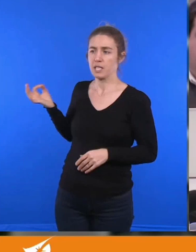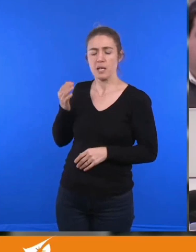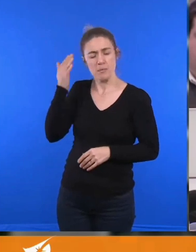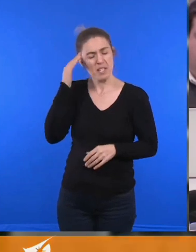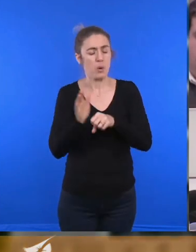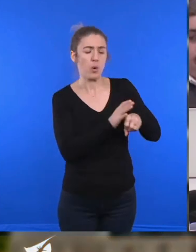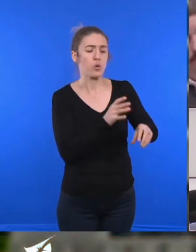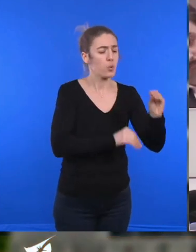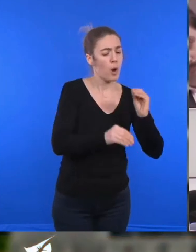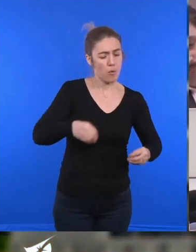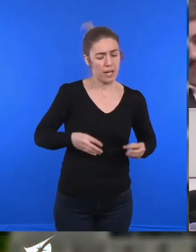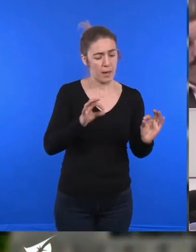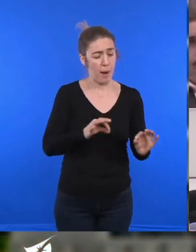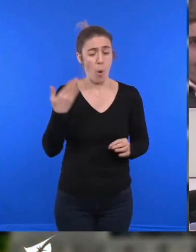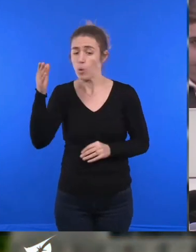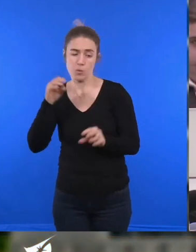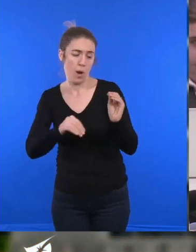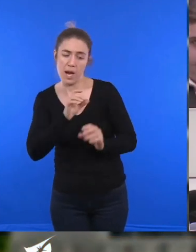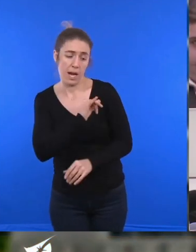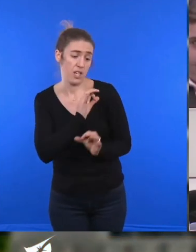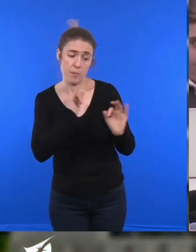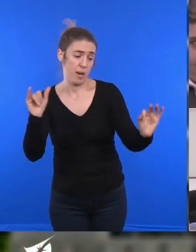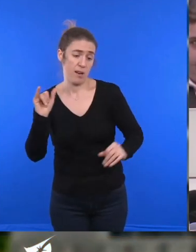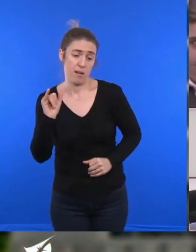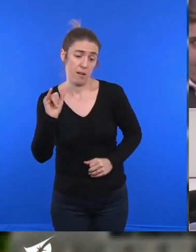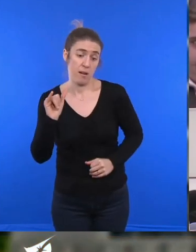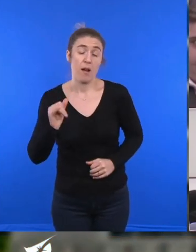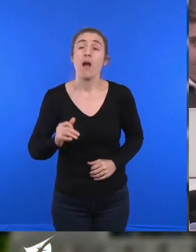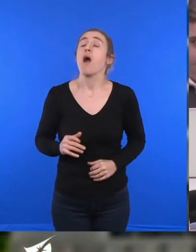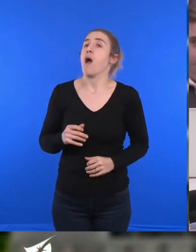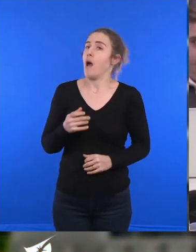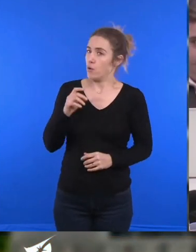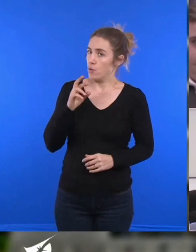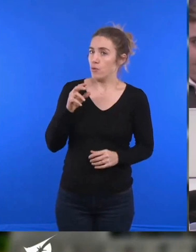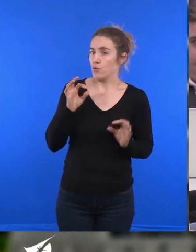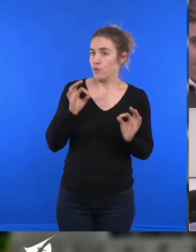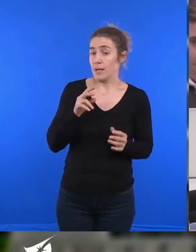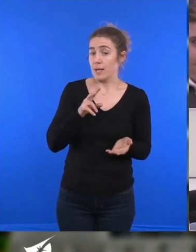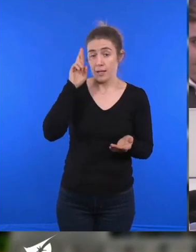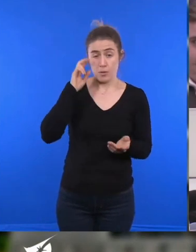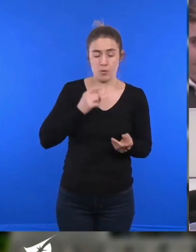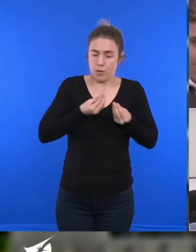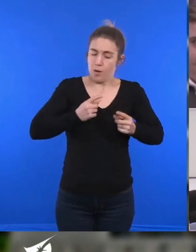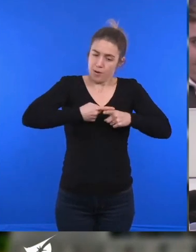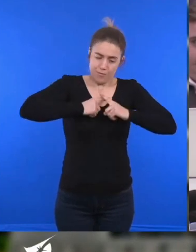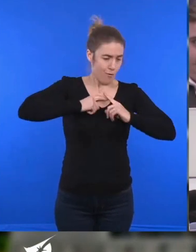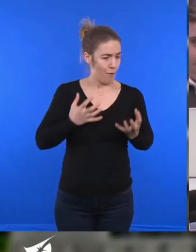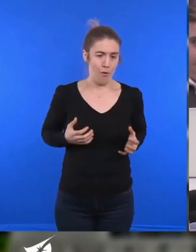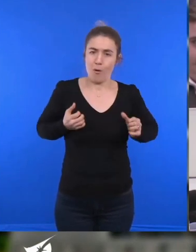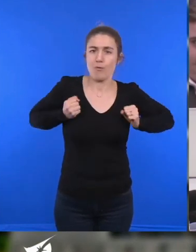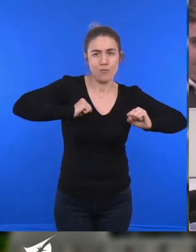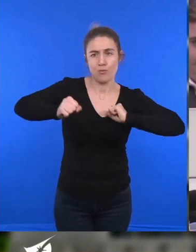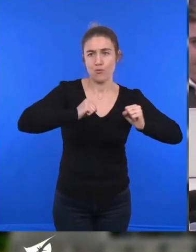ne s'occupera d'eux. Et je pense toujours qu'il avait raison, c'était même au fondement de mon engagement politique. Mais dans cette interview, il n'y a